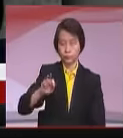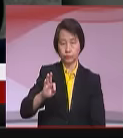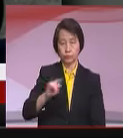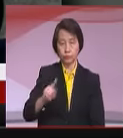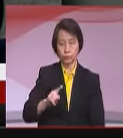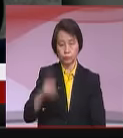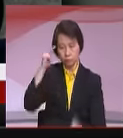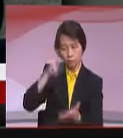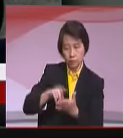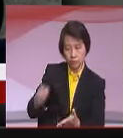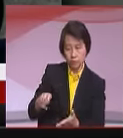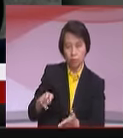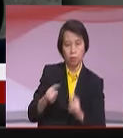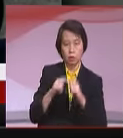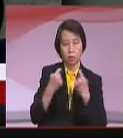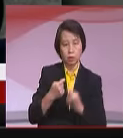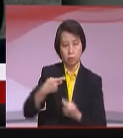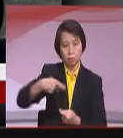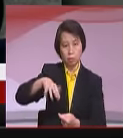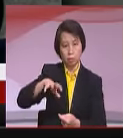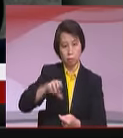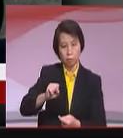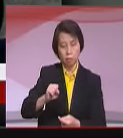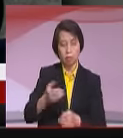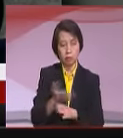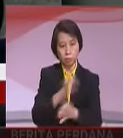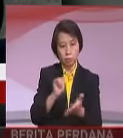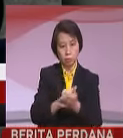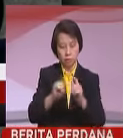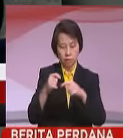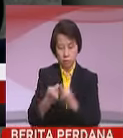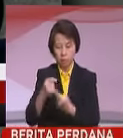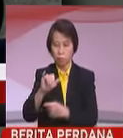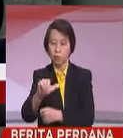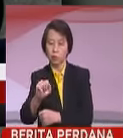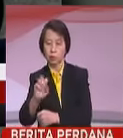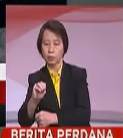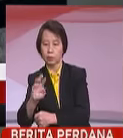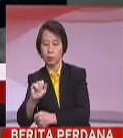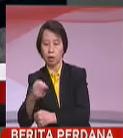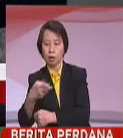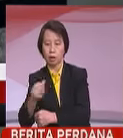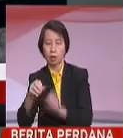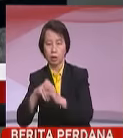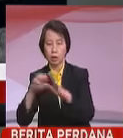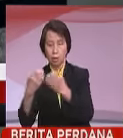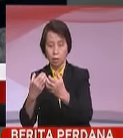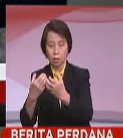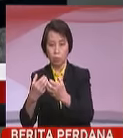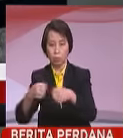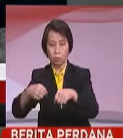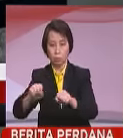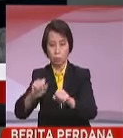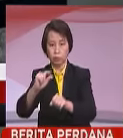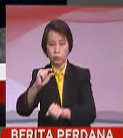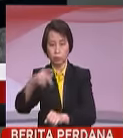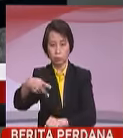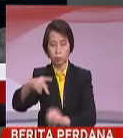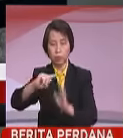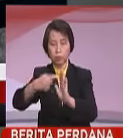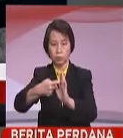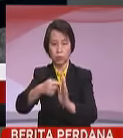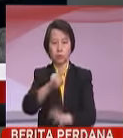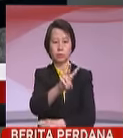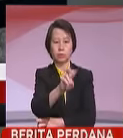juga dikenali sebagai El Pascal sebelum ini beraksi buat pasukan Yamaha Tech 3 dalam kelas perdana MotoGP